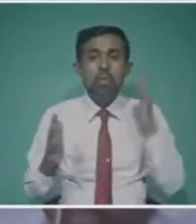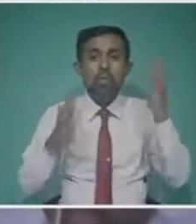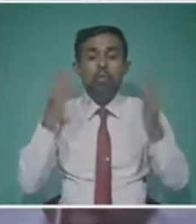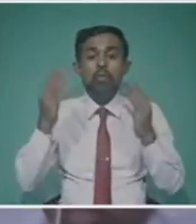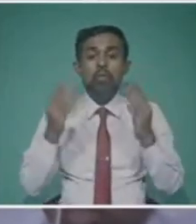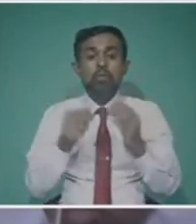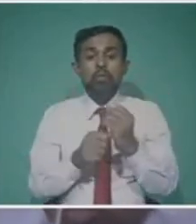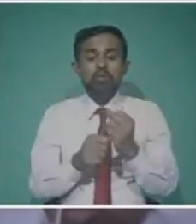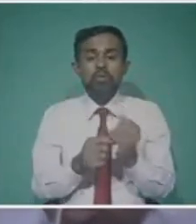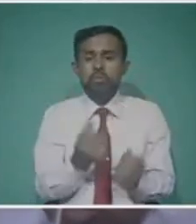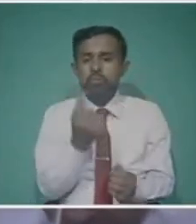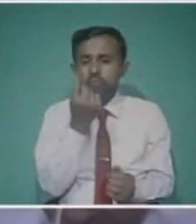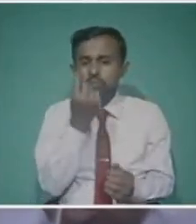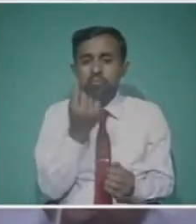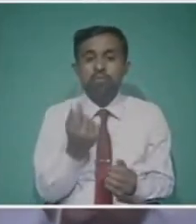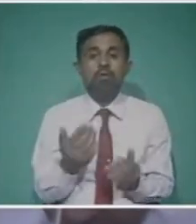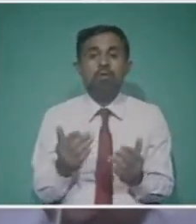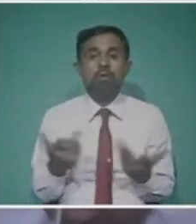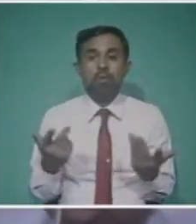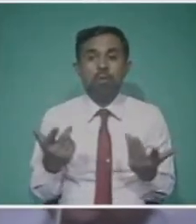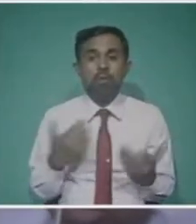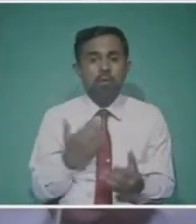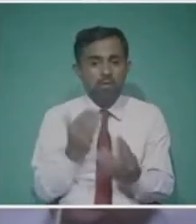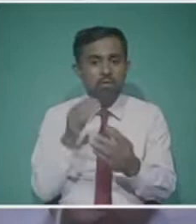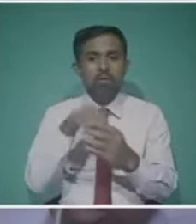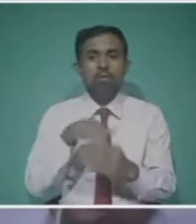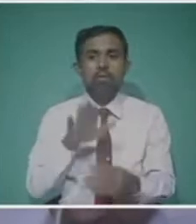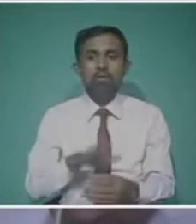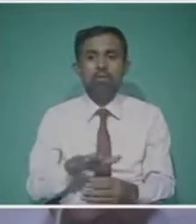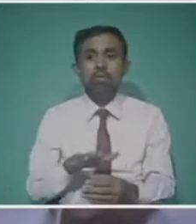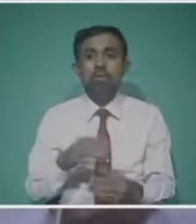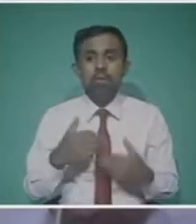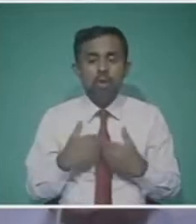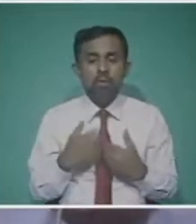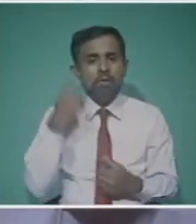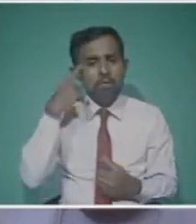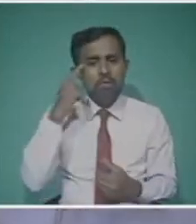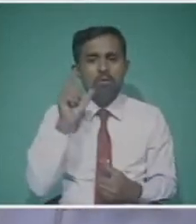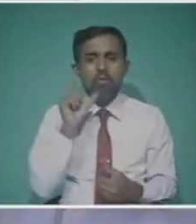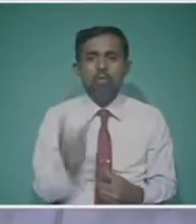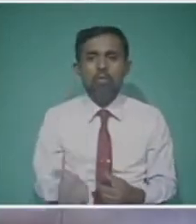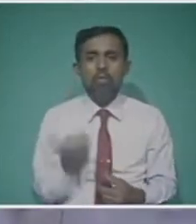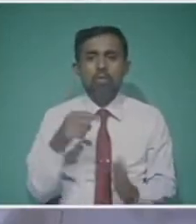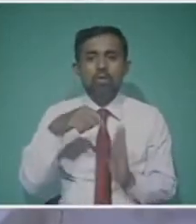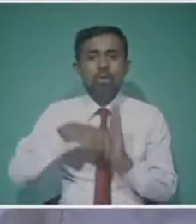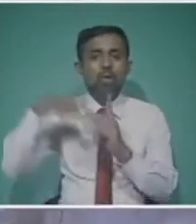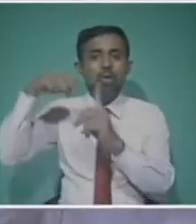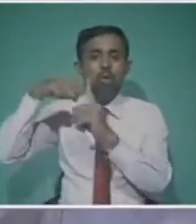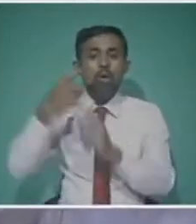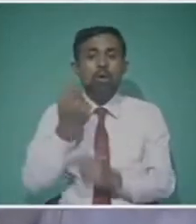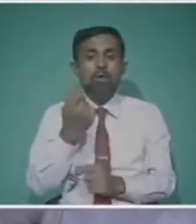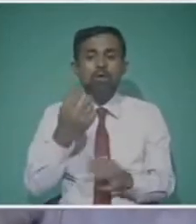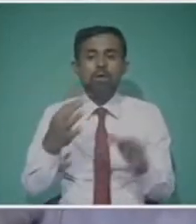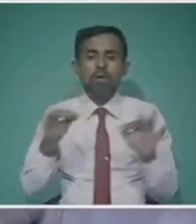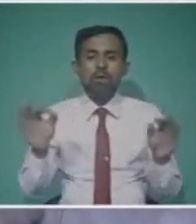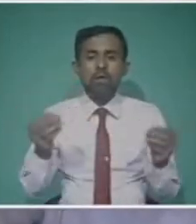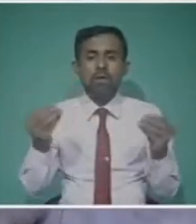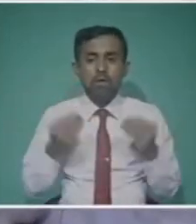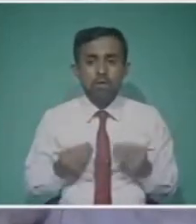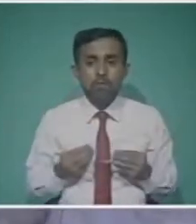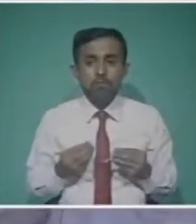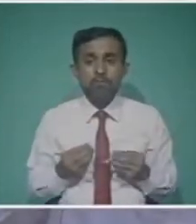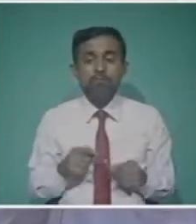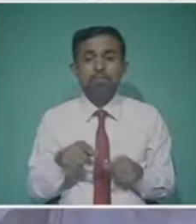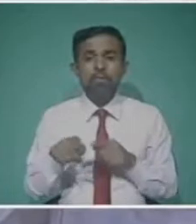අපි අංශු මාත්‍රක තරම්වත් නැහැ. එතෙන්ට අපි යන්න ඕනි. ඒ වලට තමයි අපි කල්පනා කරන්න ඕනි. දකුණු කොරියාව ආර්ථික වශයෙන් නිදහස ලබා ගත්තේ